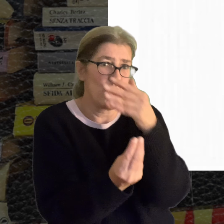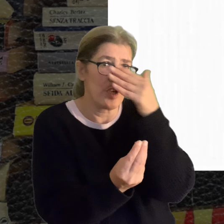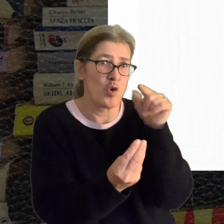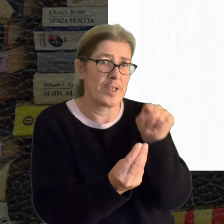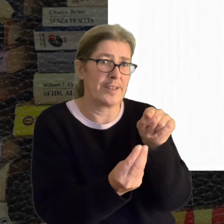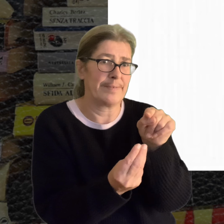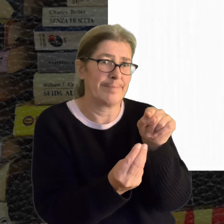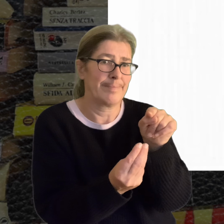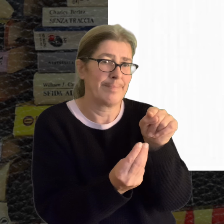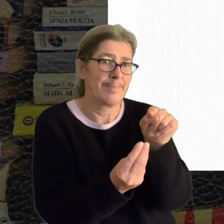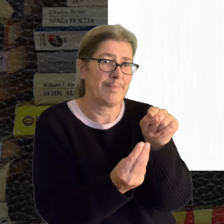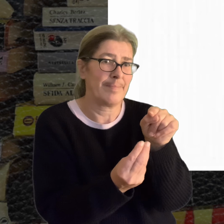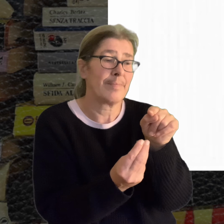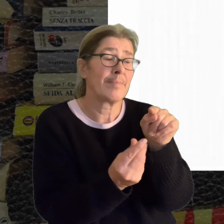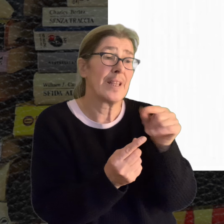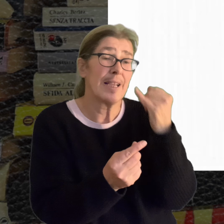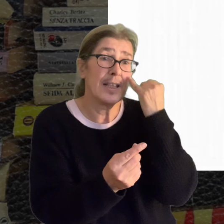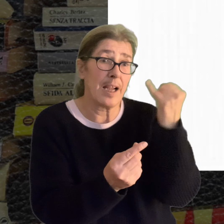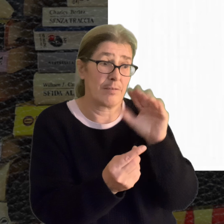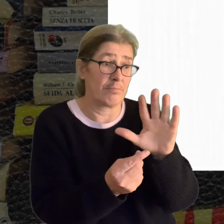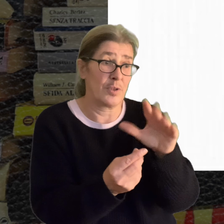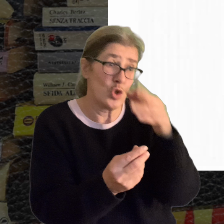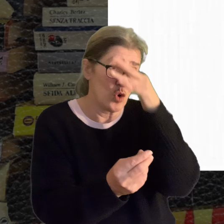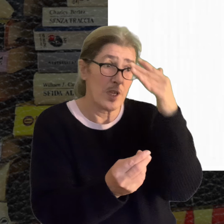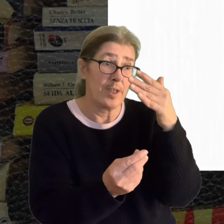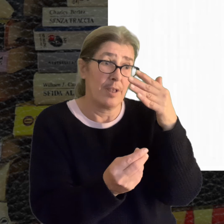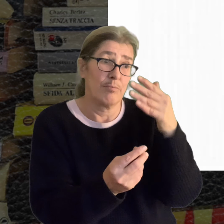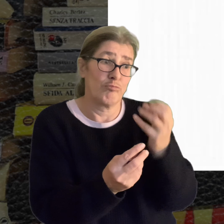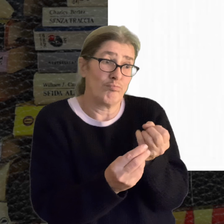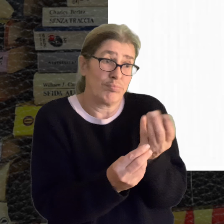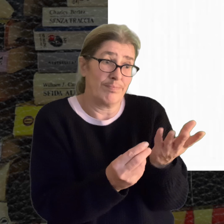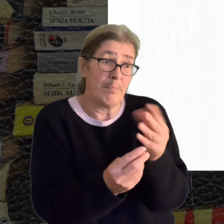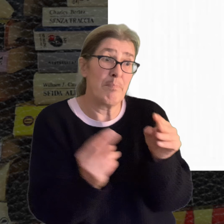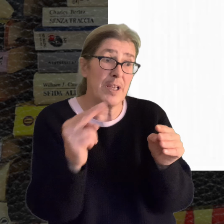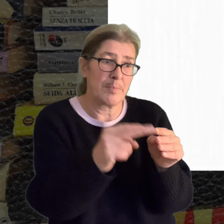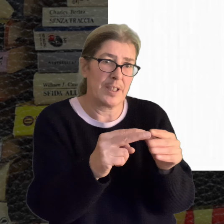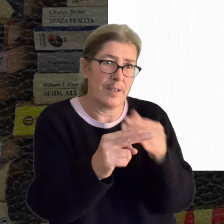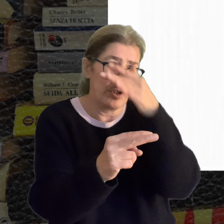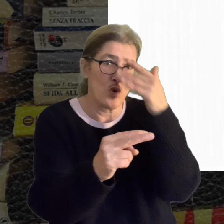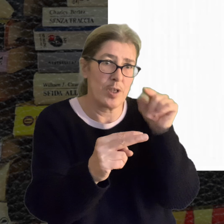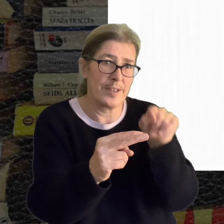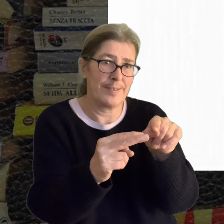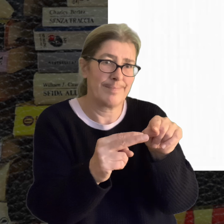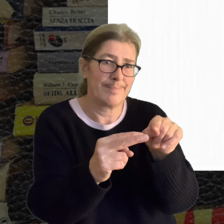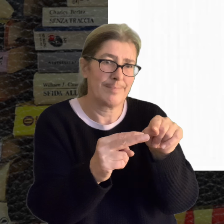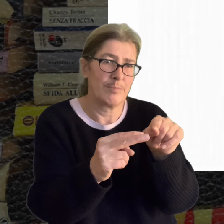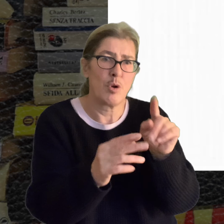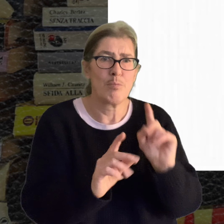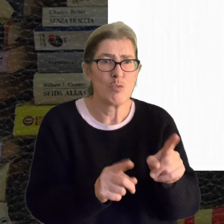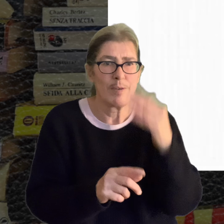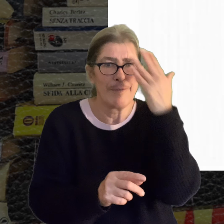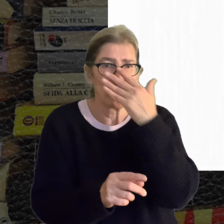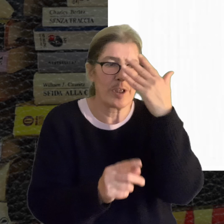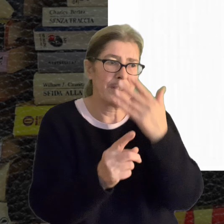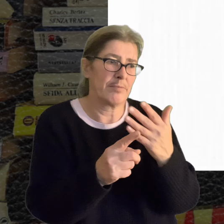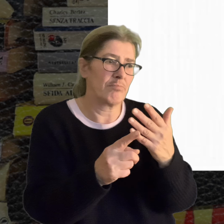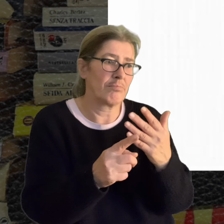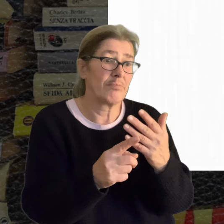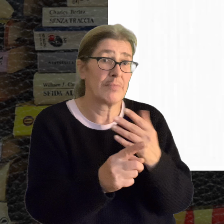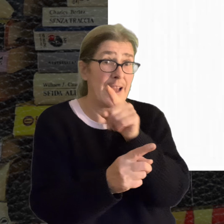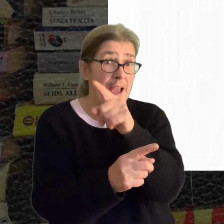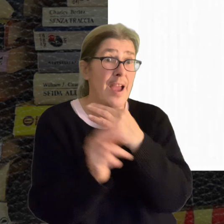Gefühle des Jungen die wiedergegeben werden und die Gedanken des Jungen das ist die Perspektive des jungen also ihr müsst euch das so vorstellen